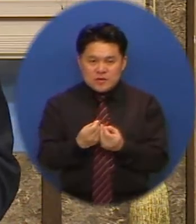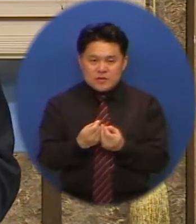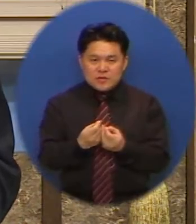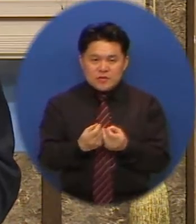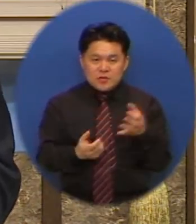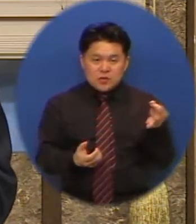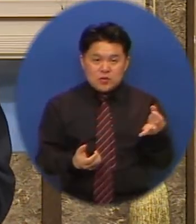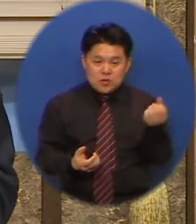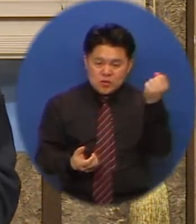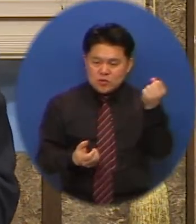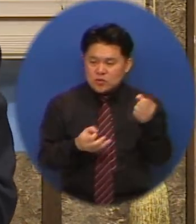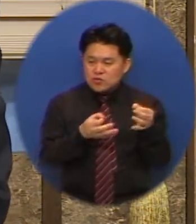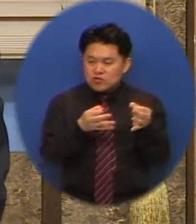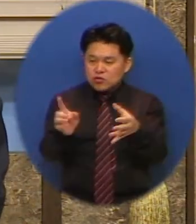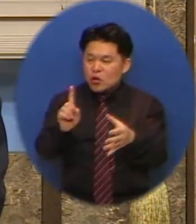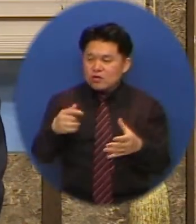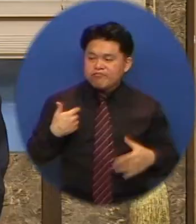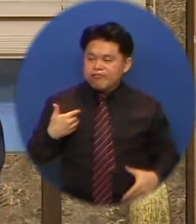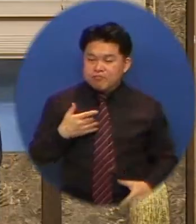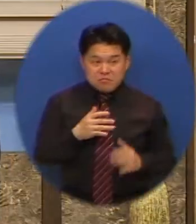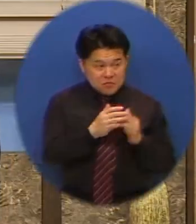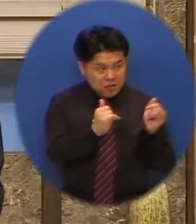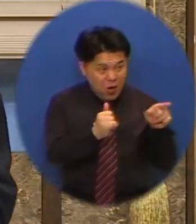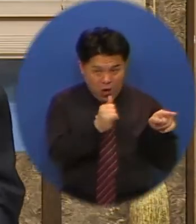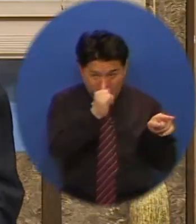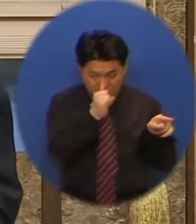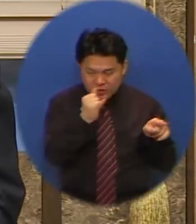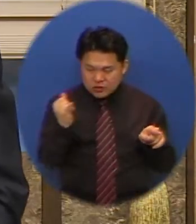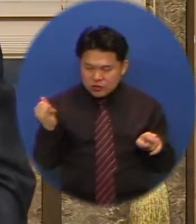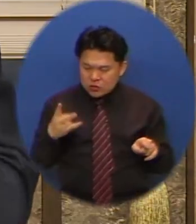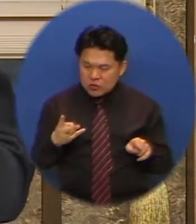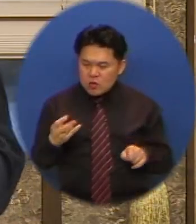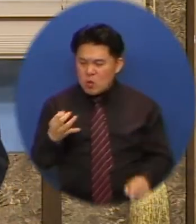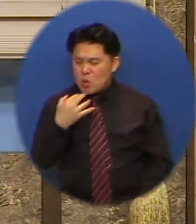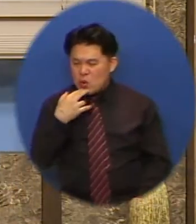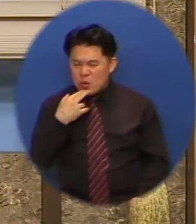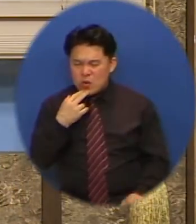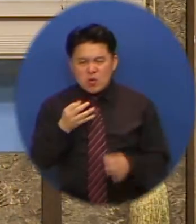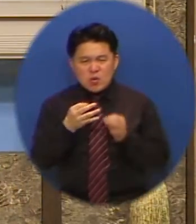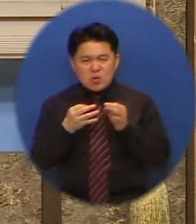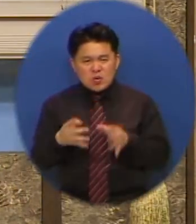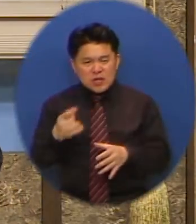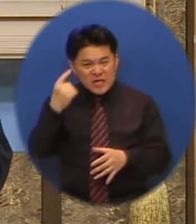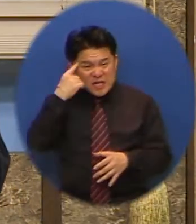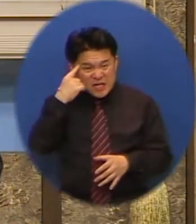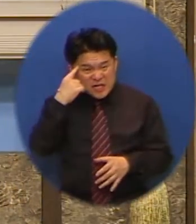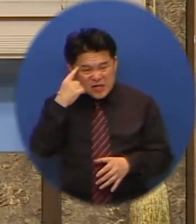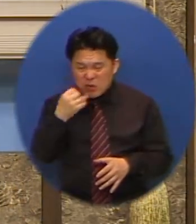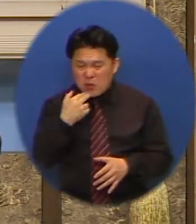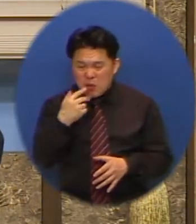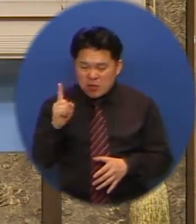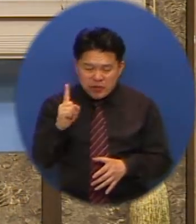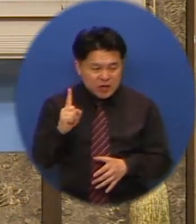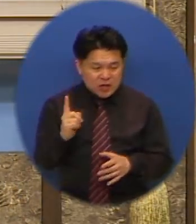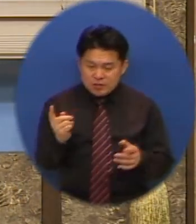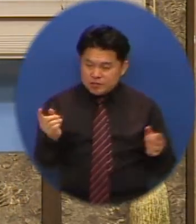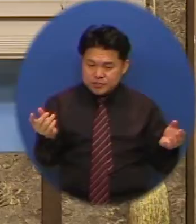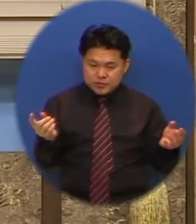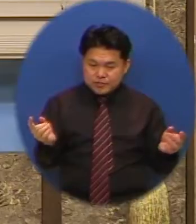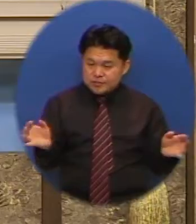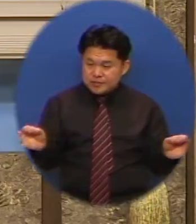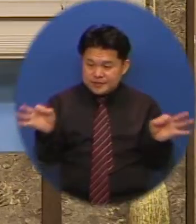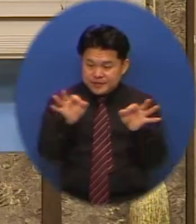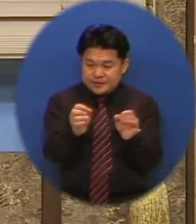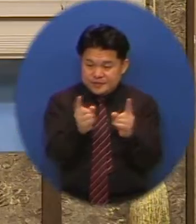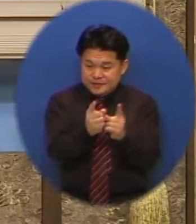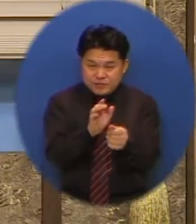돈은 있는데 어디다 이걸 투자를 할지를 모르는 사람들이 있고 네. 투자할 아이디어는 많은데 돈이 없는 사람을 연결시켜주거든요.